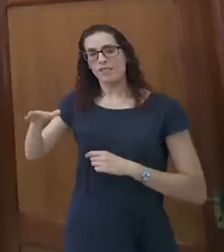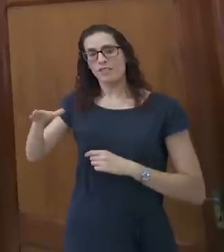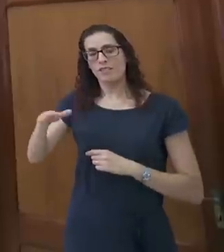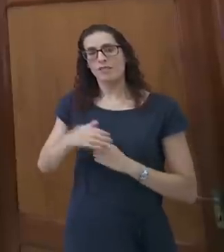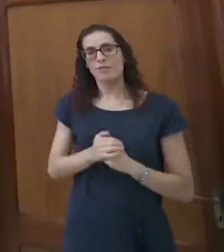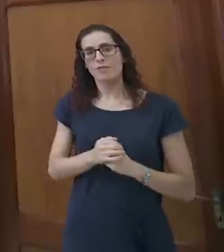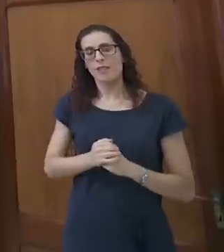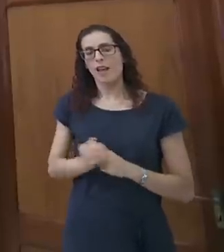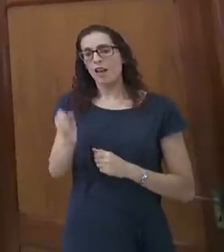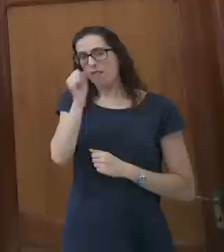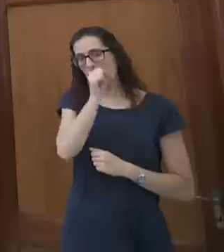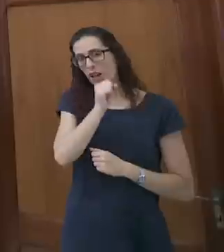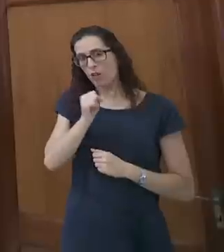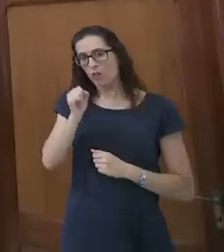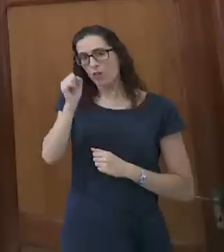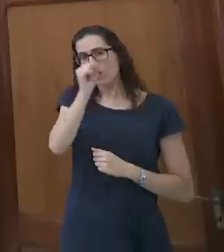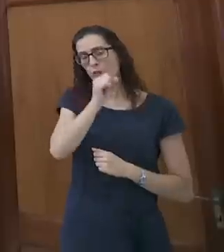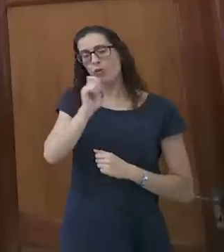tal-bnedmin